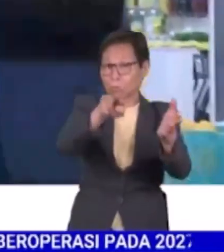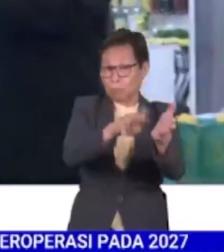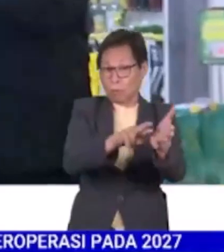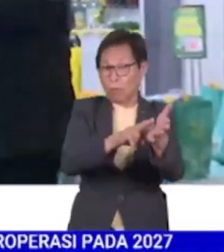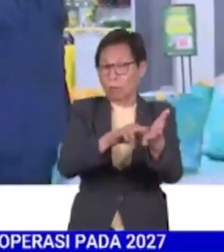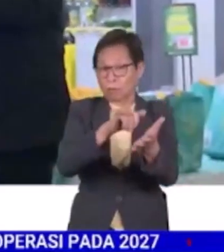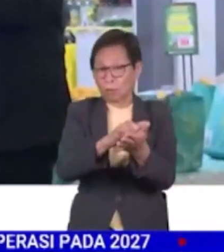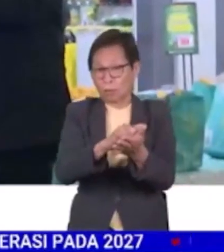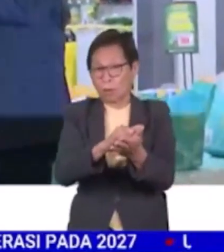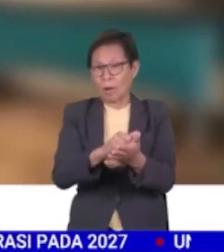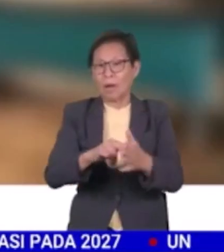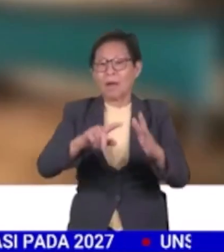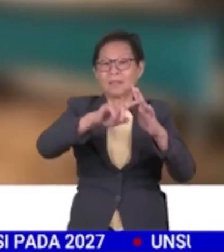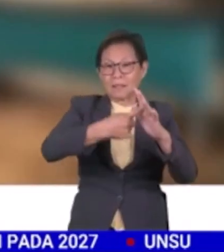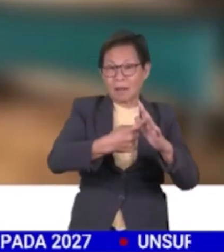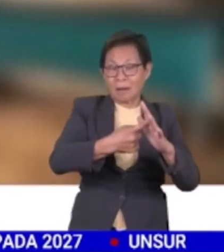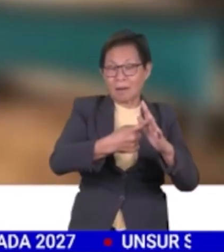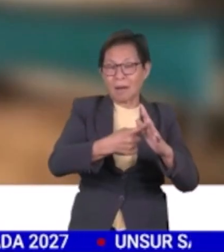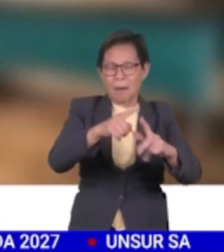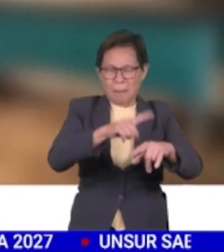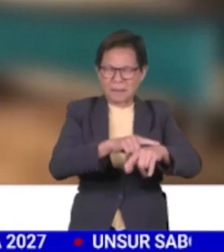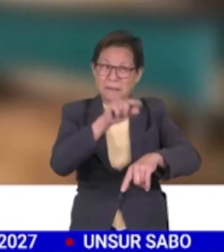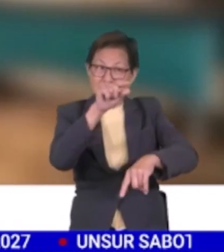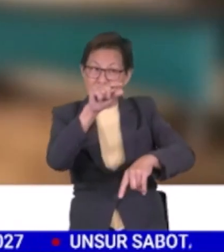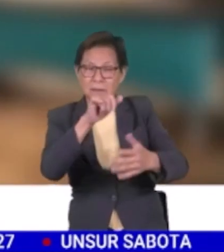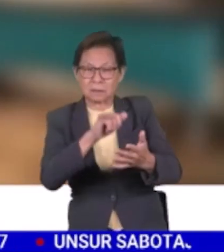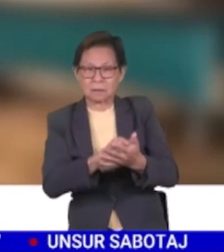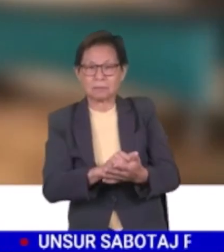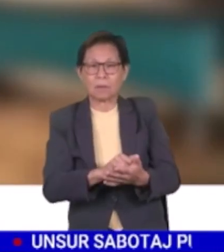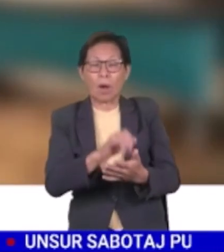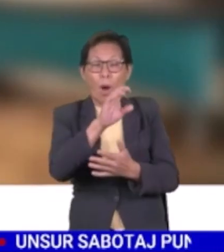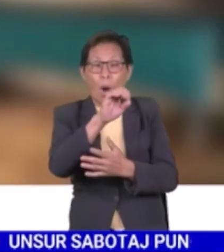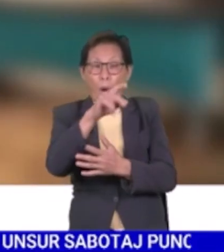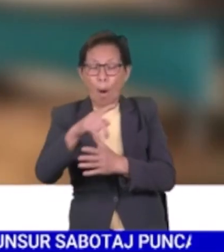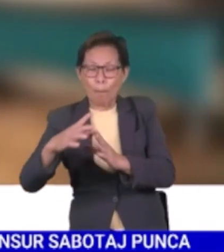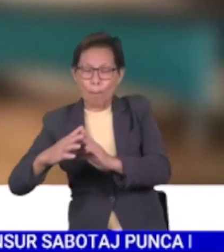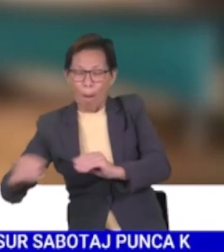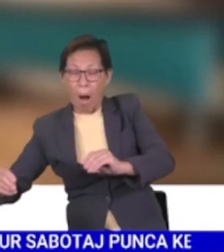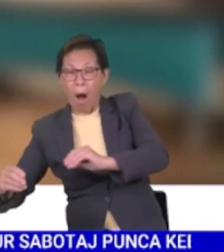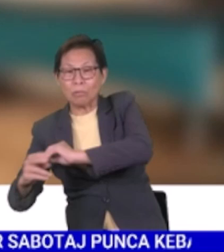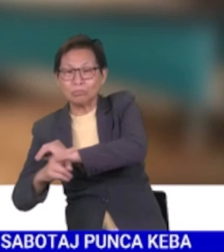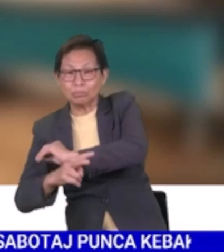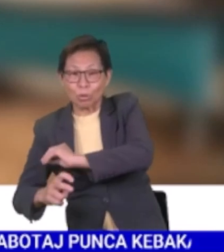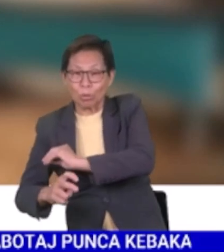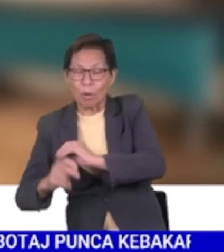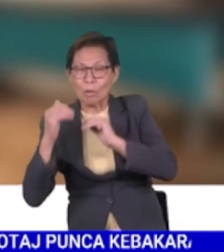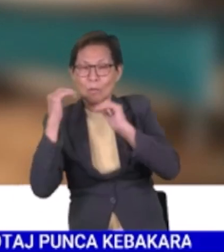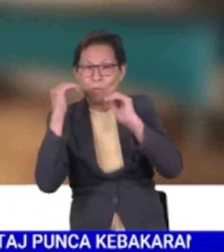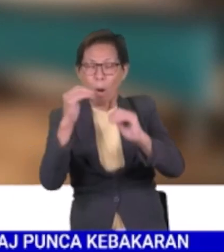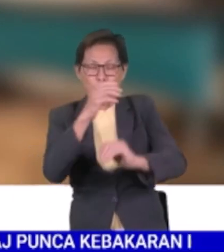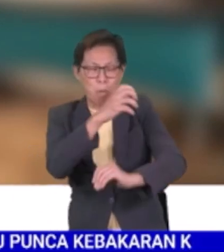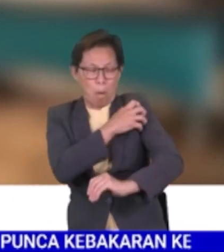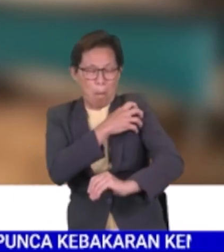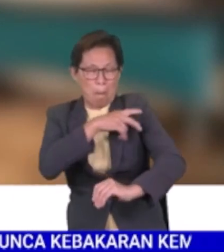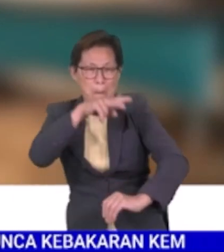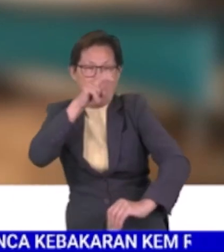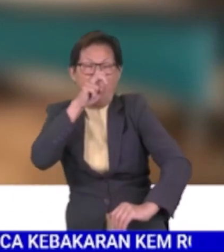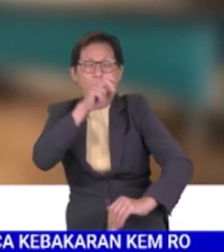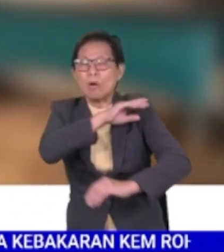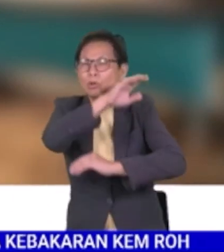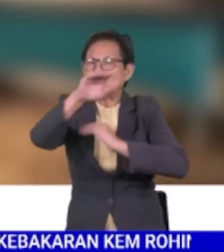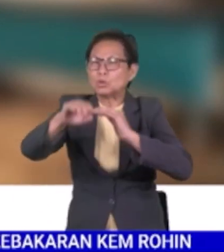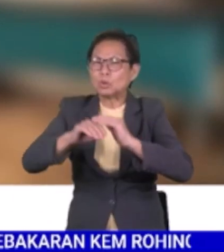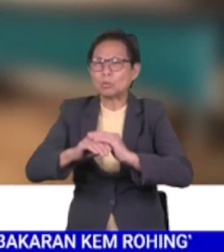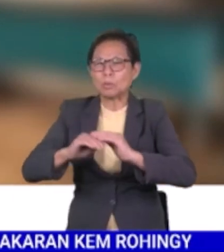laporan berkenaan hasil pelaksanaan optiris dalam masa terdekat. Melalui optiris, KPDN memperkasakan tahap penguasaan yang lebih tegas di